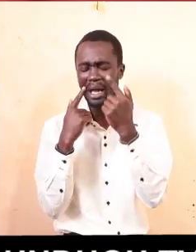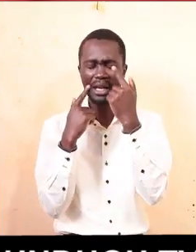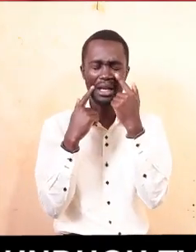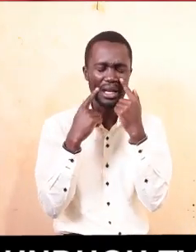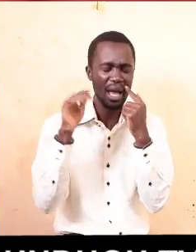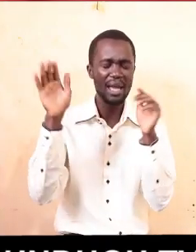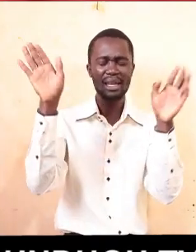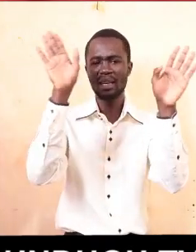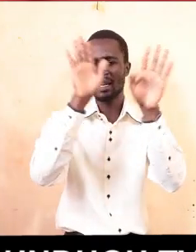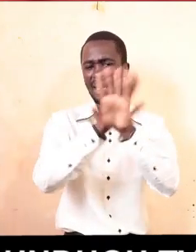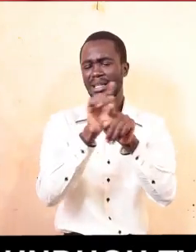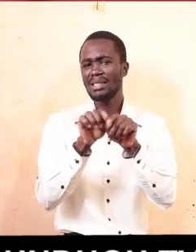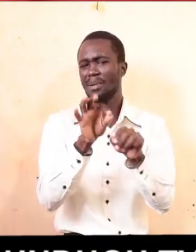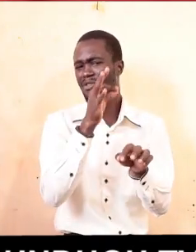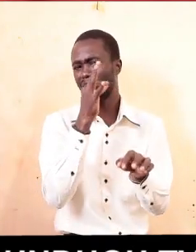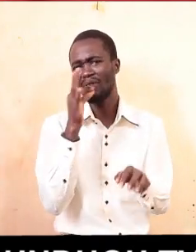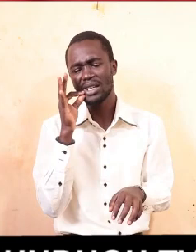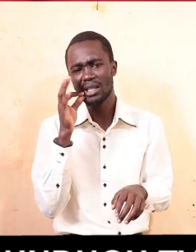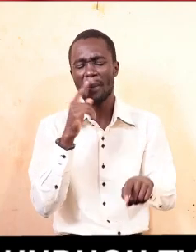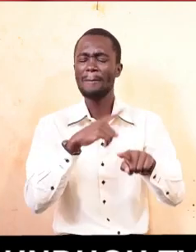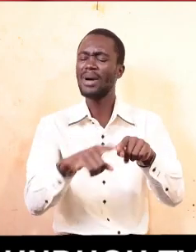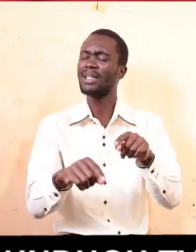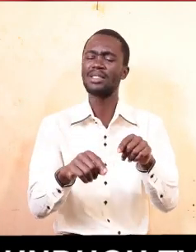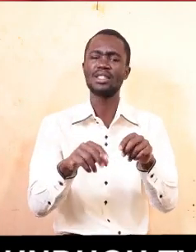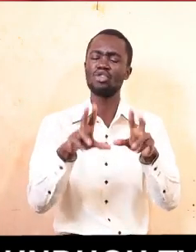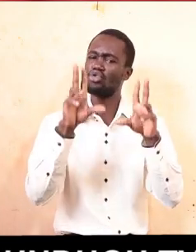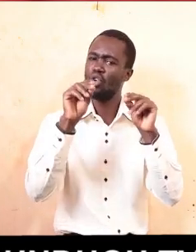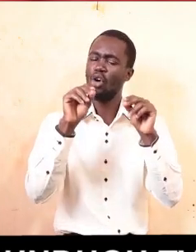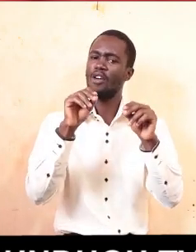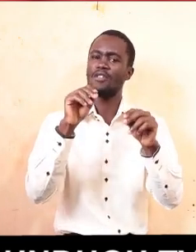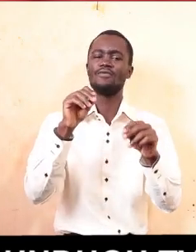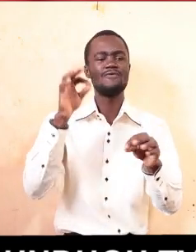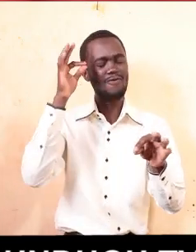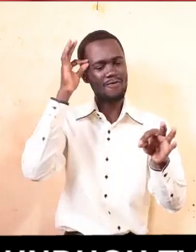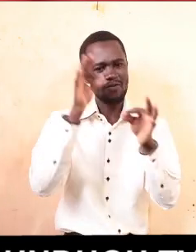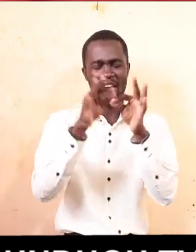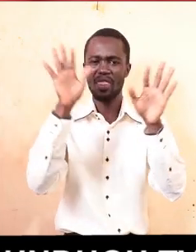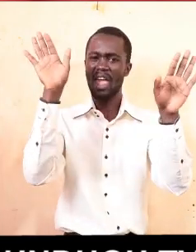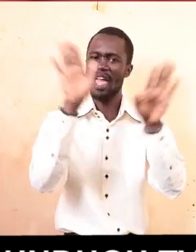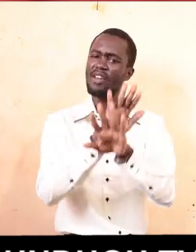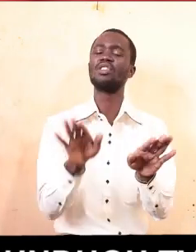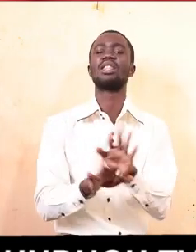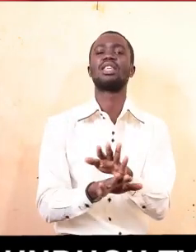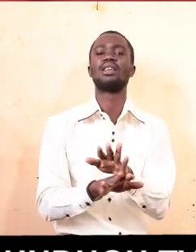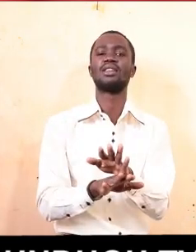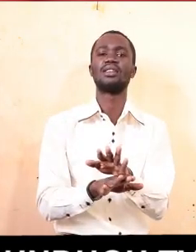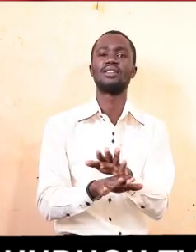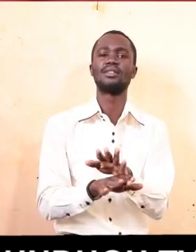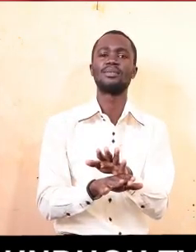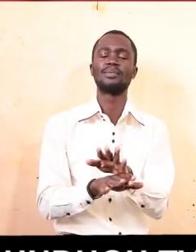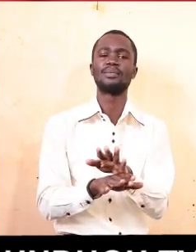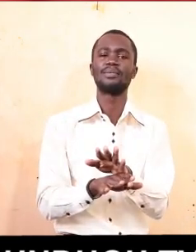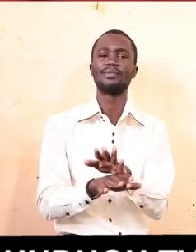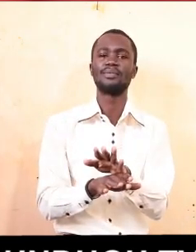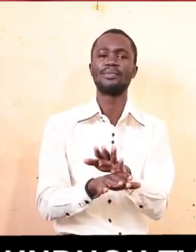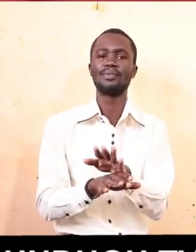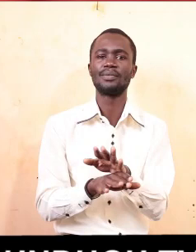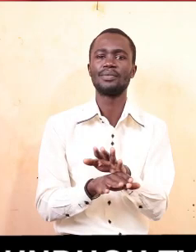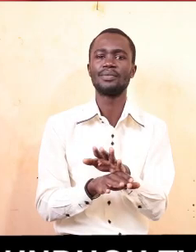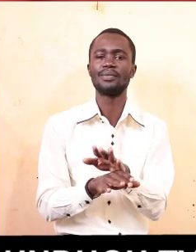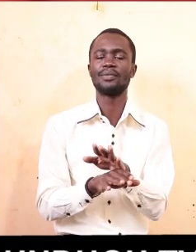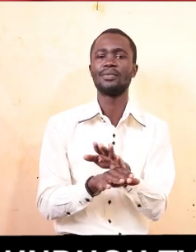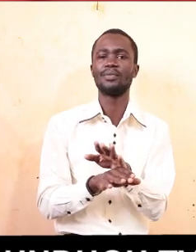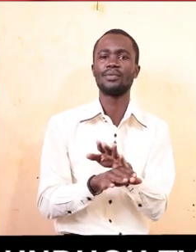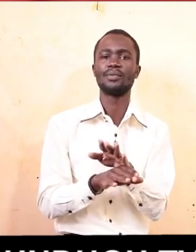una fast, but at times ni imani. Na alafu unatamka na neno kinyume na hayo,